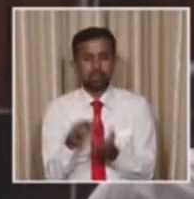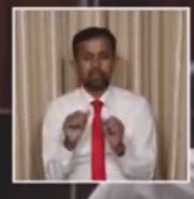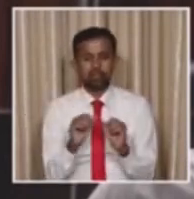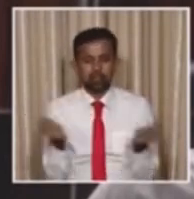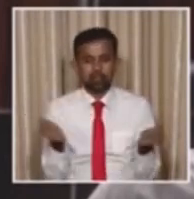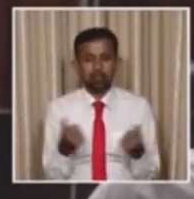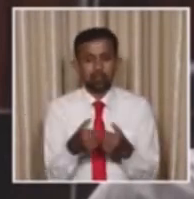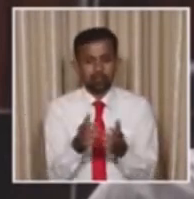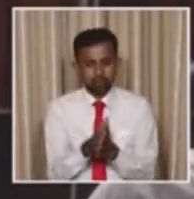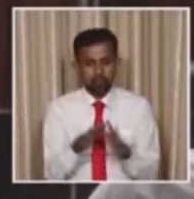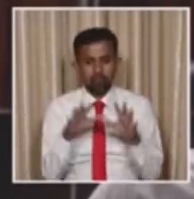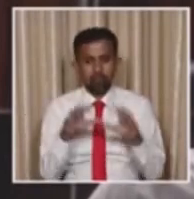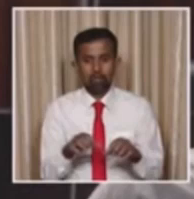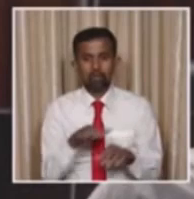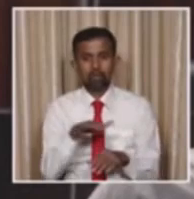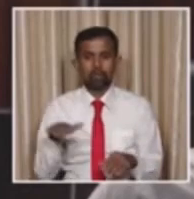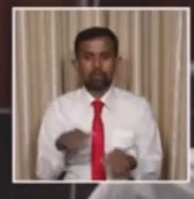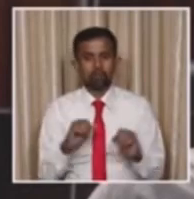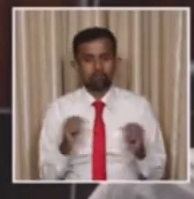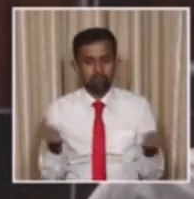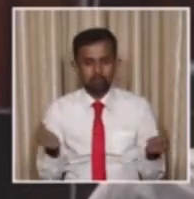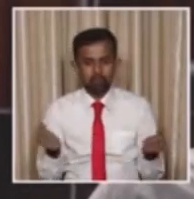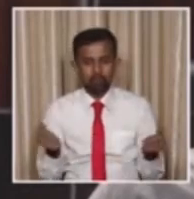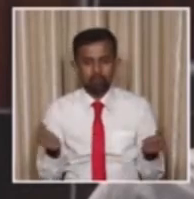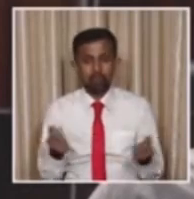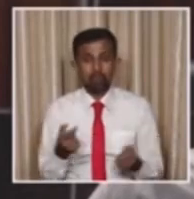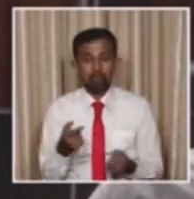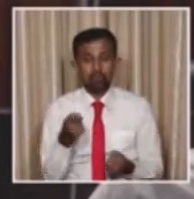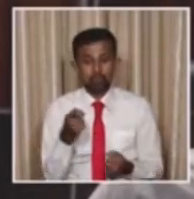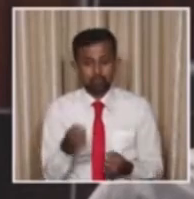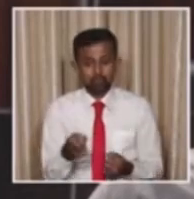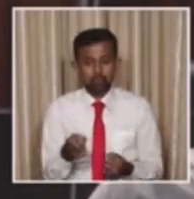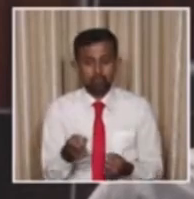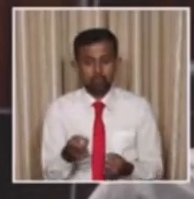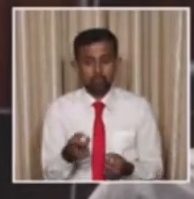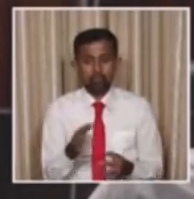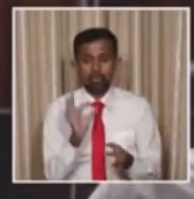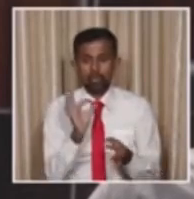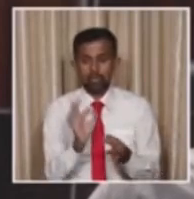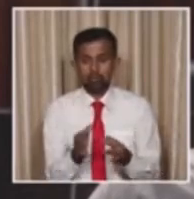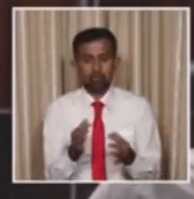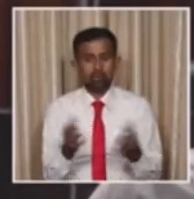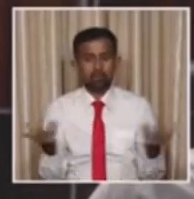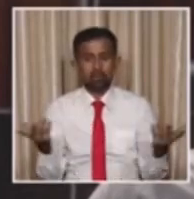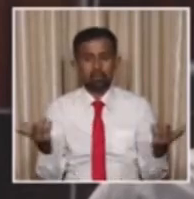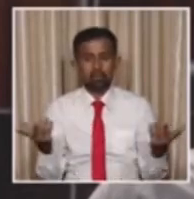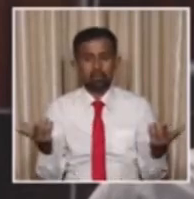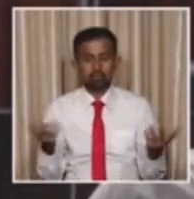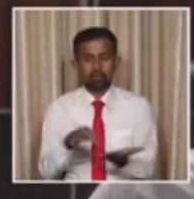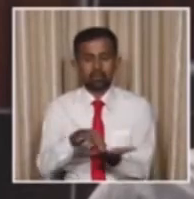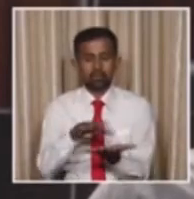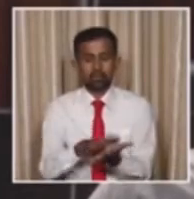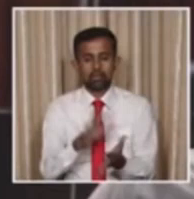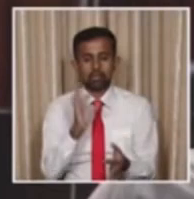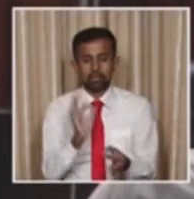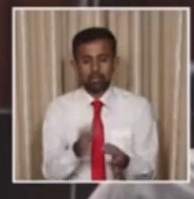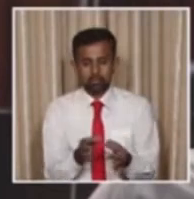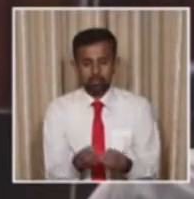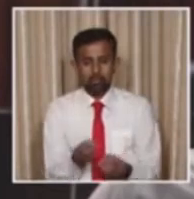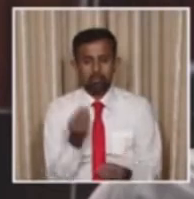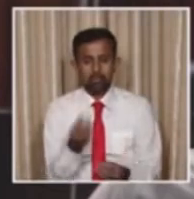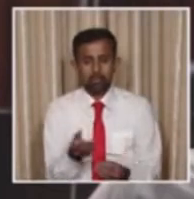அடையாளம் என்று சொல்ல சொந்த முகவரி இல்லை. இந்த நிலையிலே நிரந்தர முகவரி கேட்டு ஒட்டுமொத்த மலை மக்களின் குரலாக நீதிமன்றம்